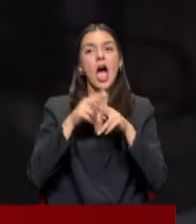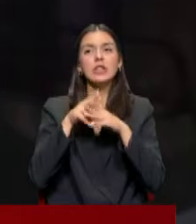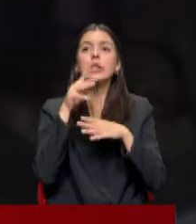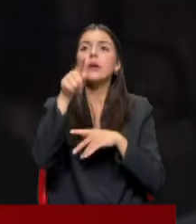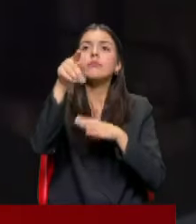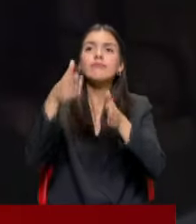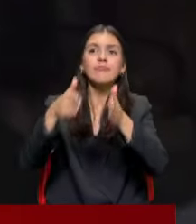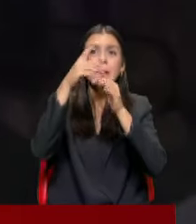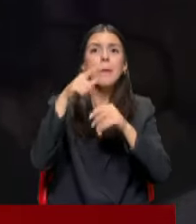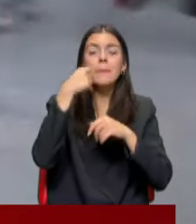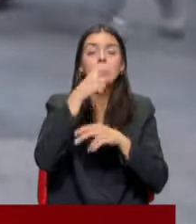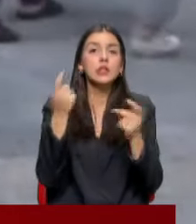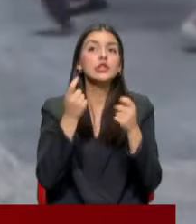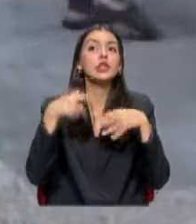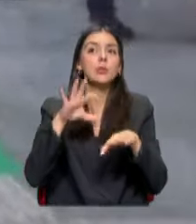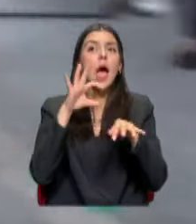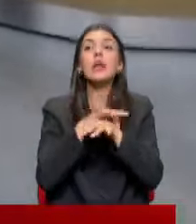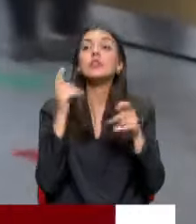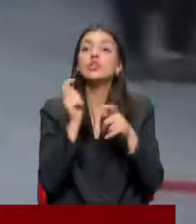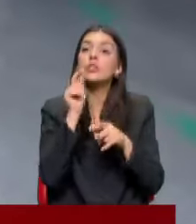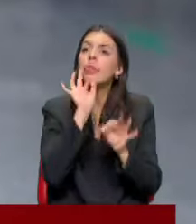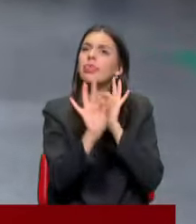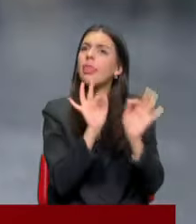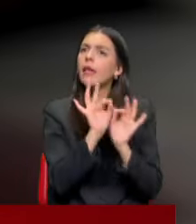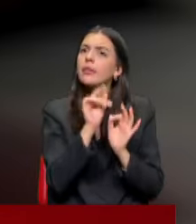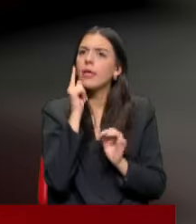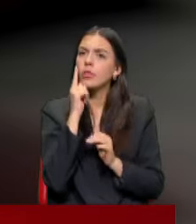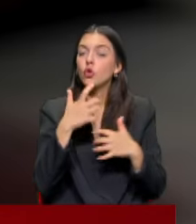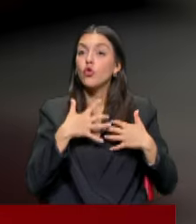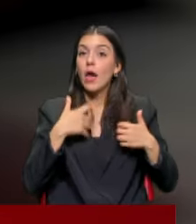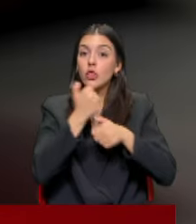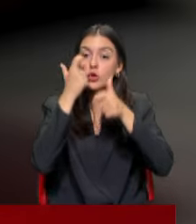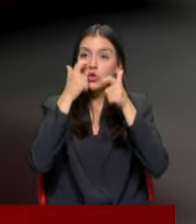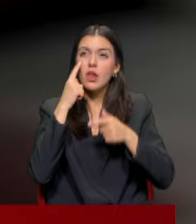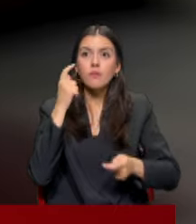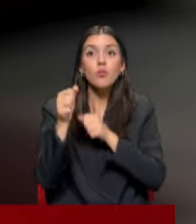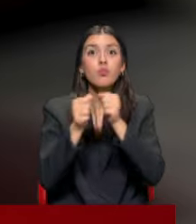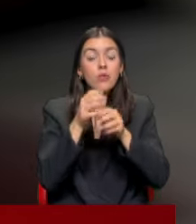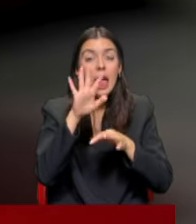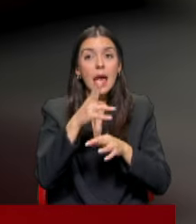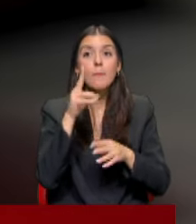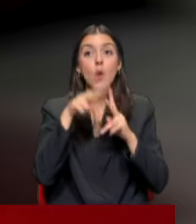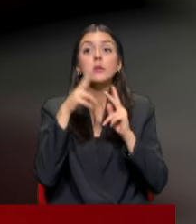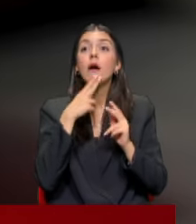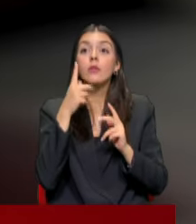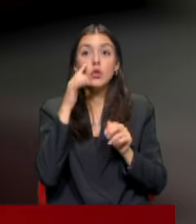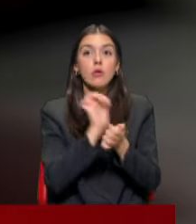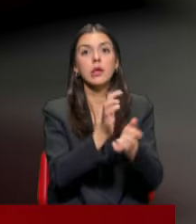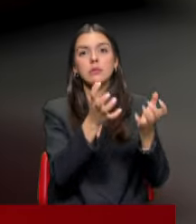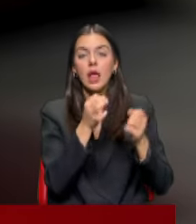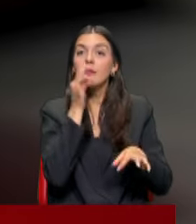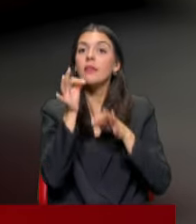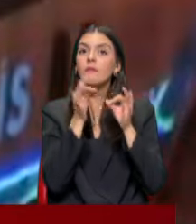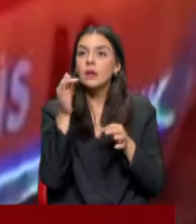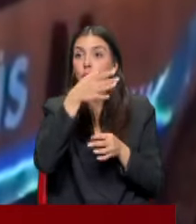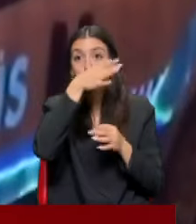dedektör çalışmıyordu. Birgül K. hastane çalışanlarını tehdit etti. Güvenlik görevlileri müdahale etti. Polis kadını gözaltına aldı.